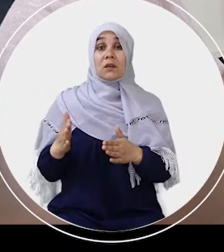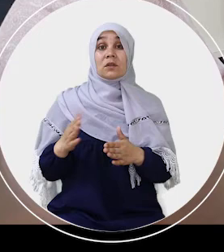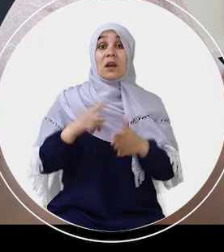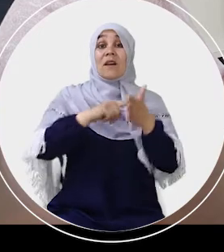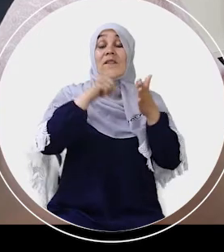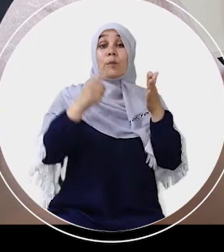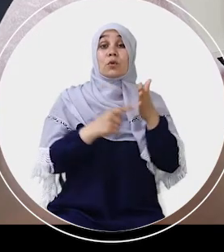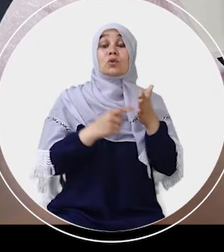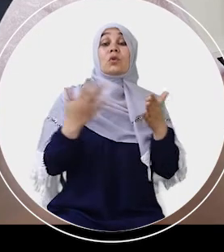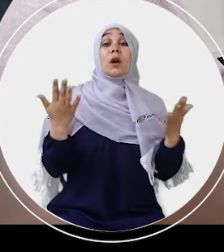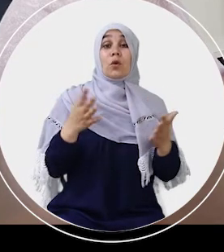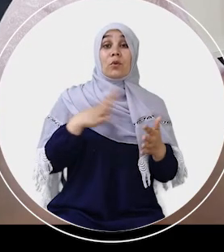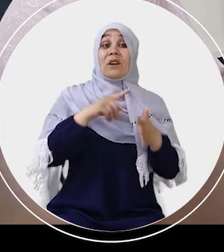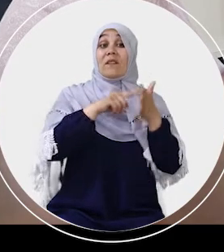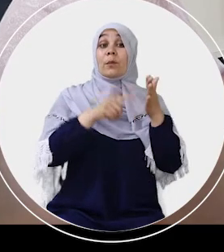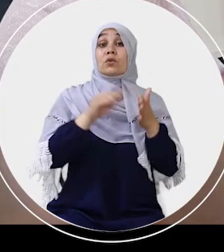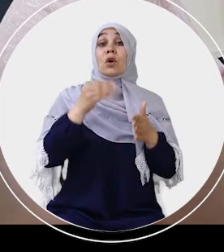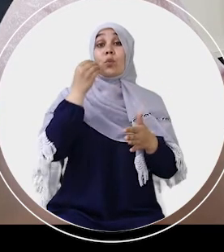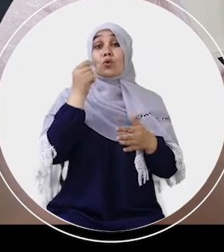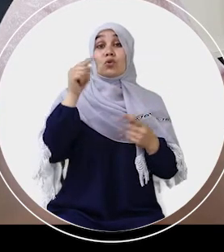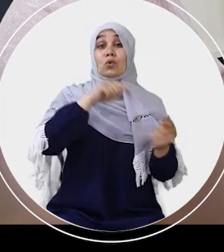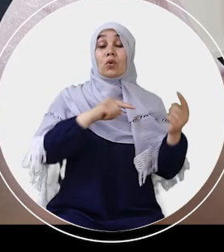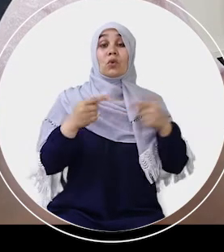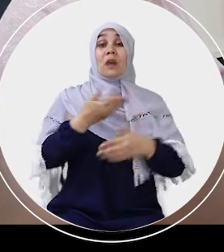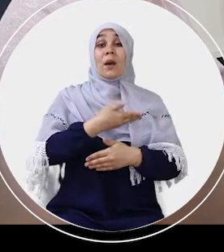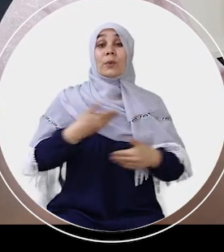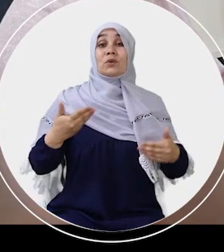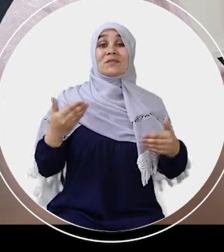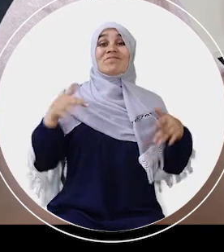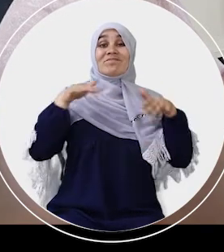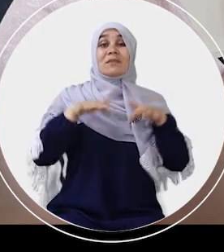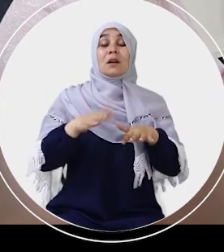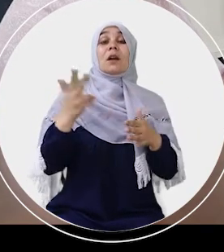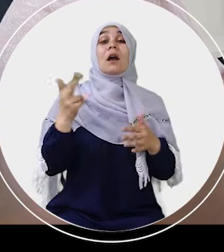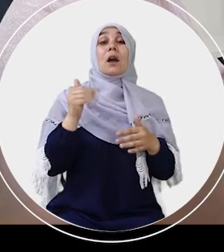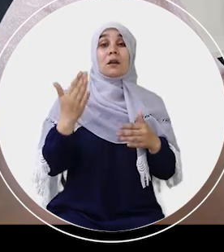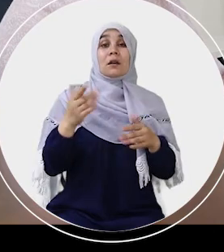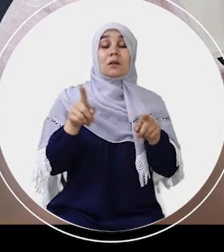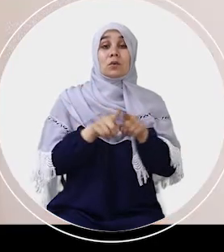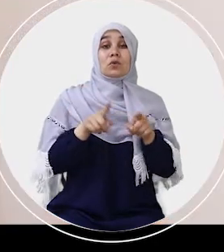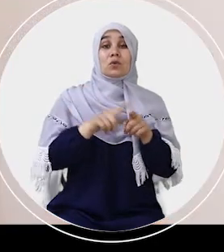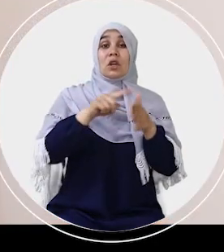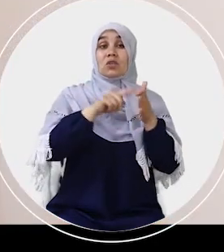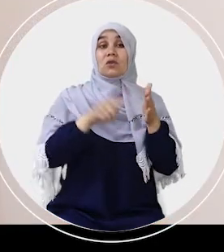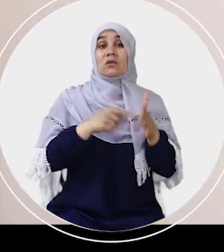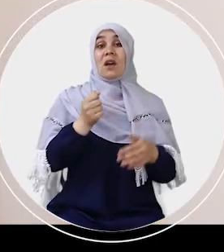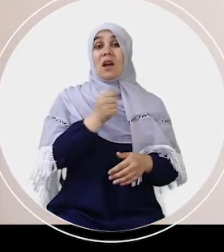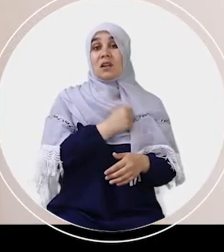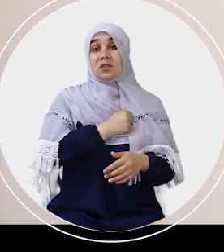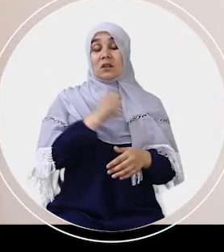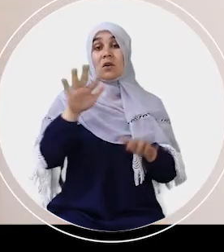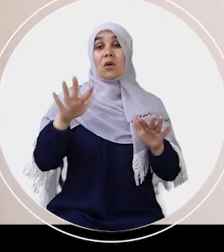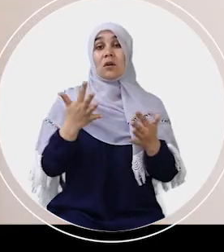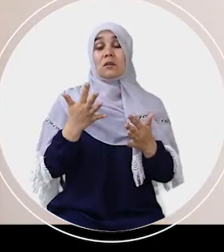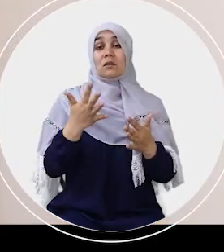savol, aynan bu savol er-xotinlik munosabatiga oid savollar. Mana shu joyda eng achinarli hol